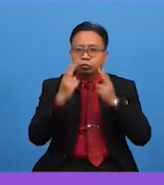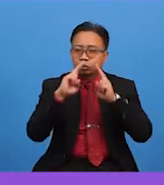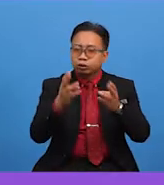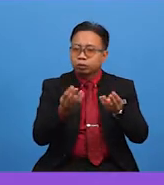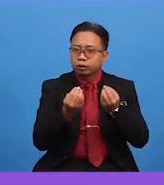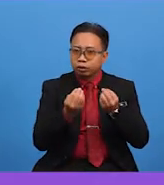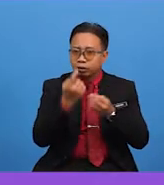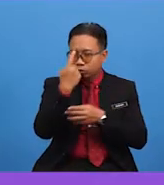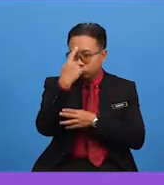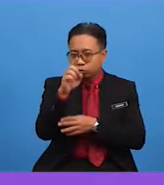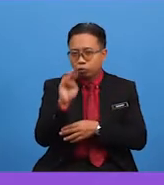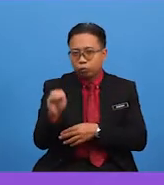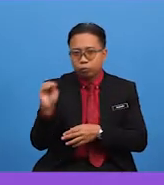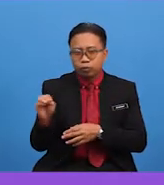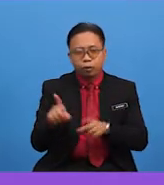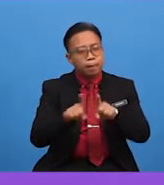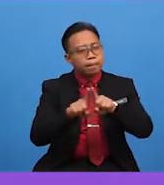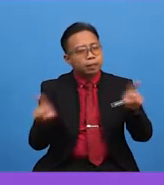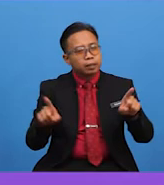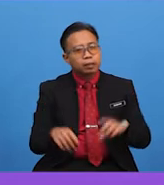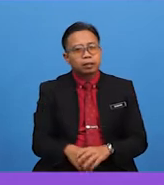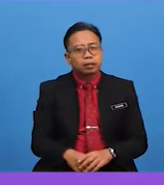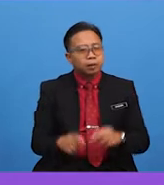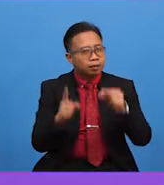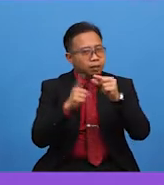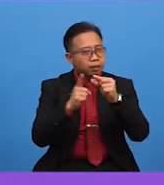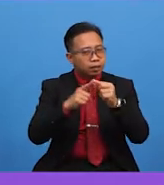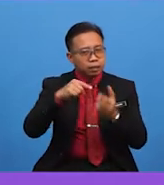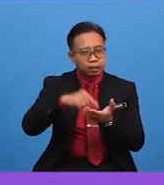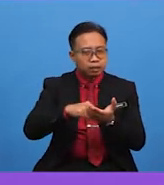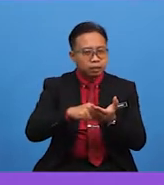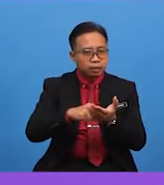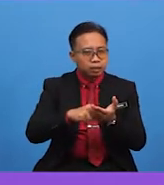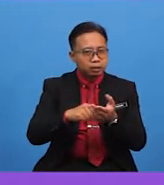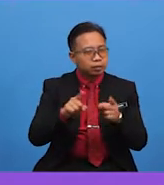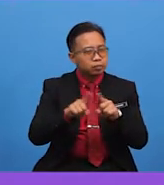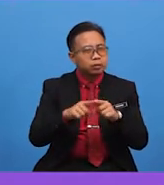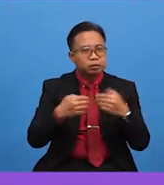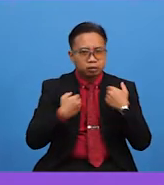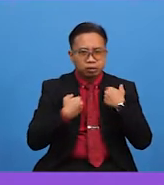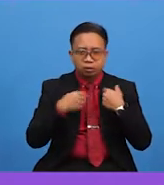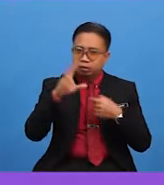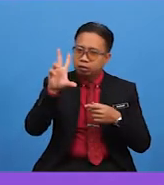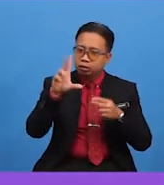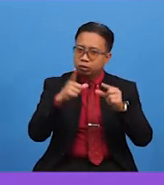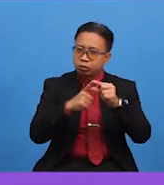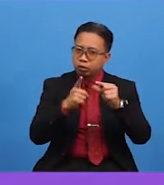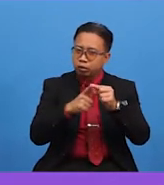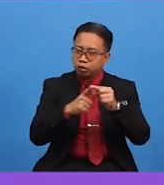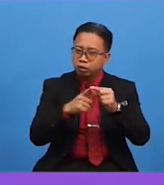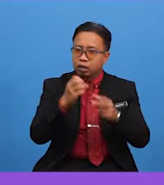Ustazah minta untuk murid-murid bezakan perkataan ini sama ada tiga suku